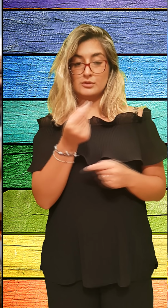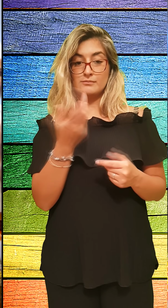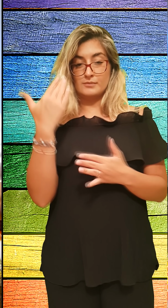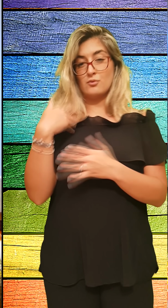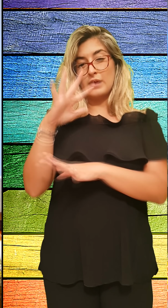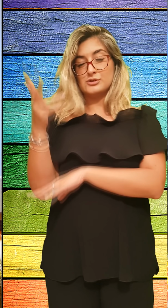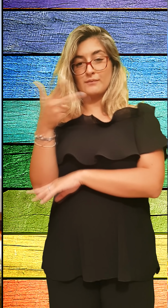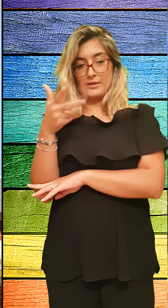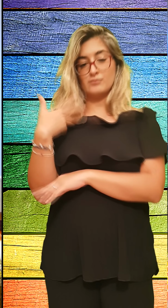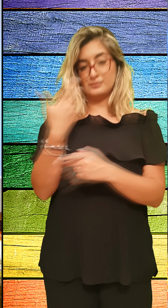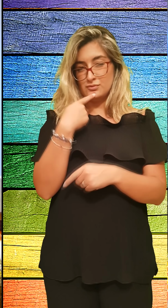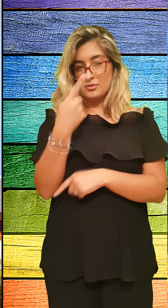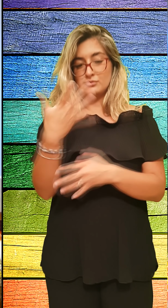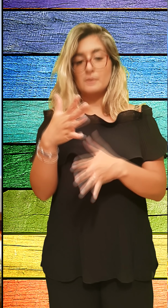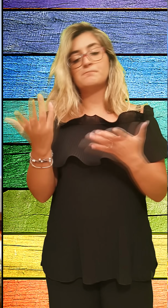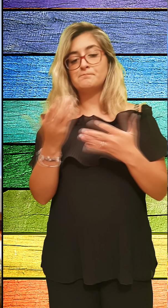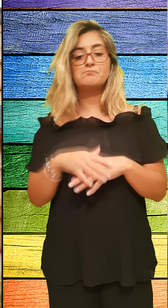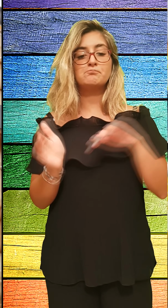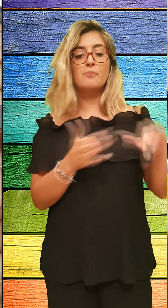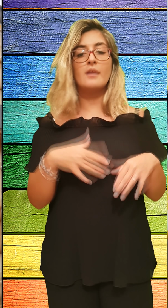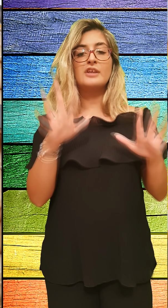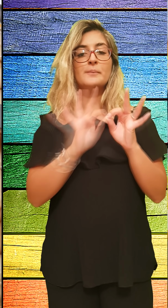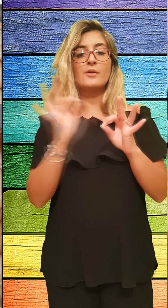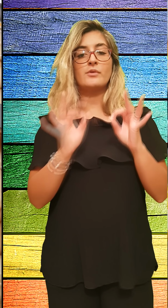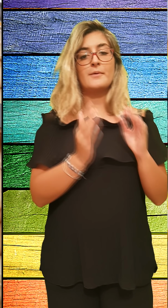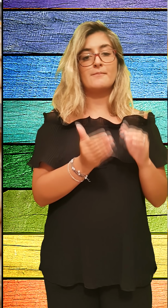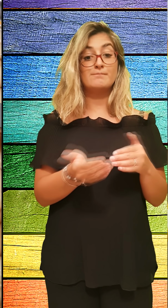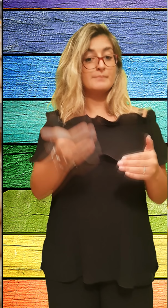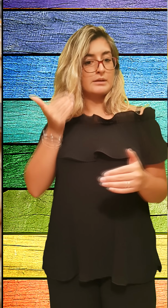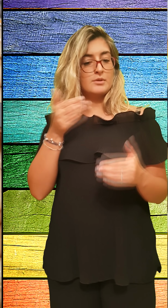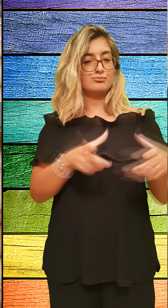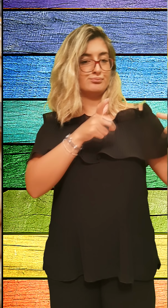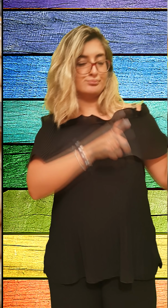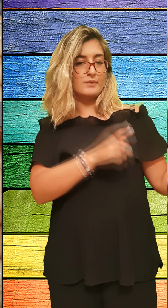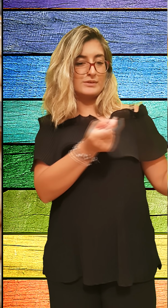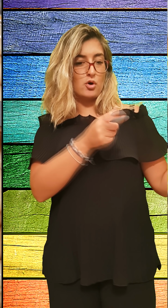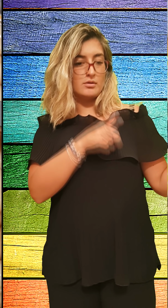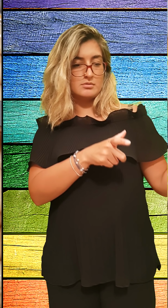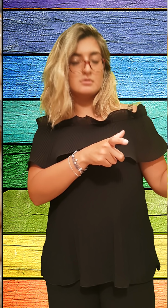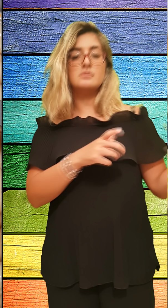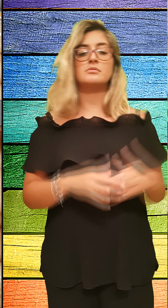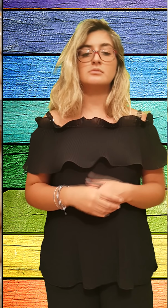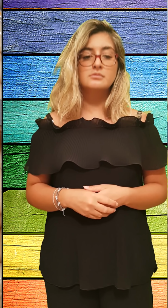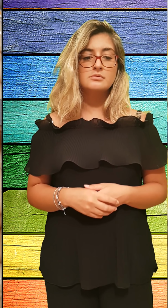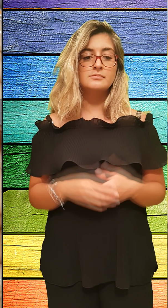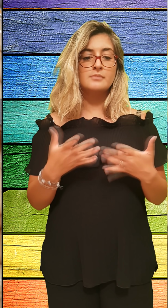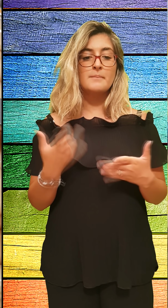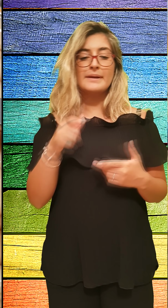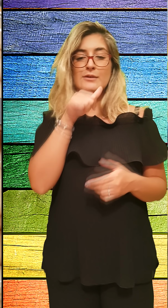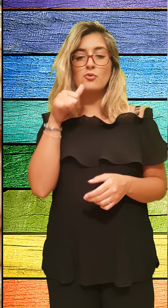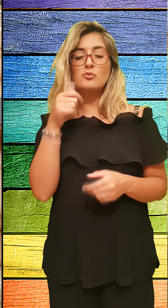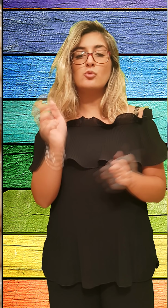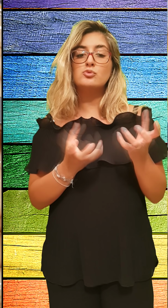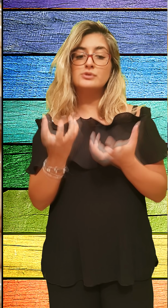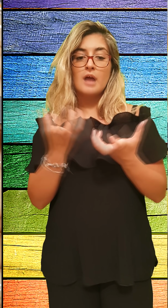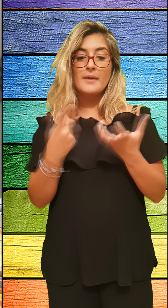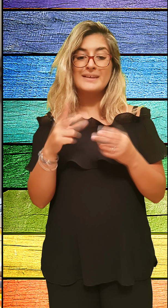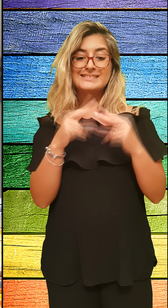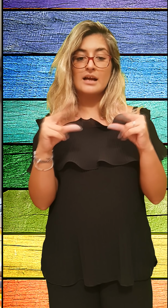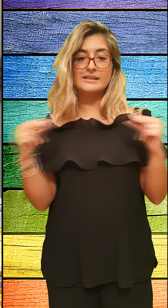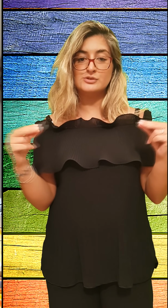altre ricette dei fagioli lessi. Questi li ho lasciati 10 minuti un po' più duri, perché dovranno ricuocere insieme al sugo, insieme alle